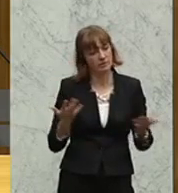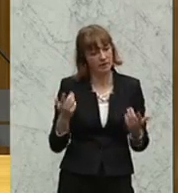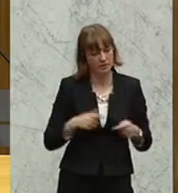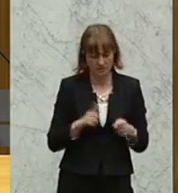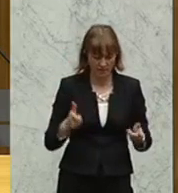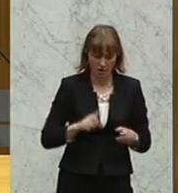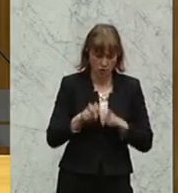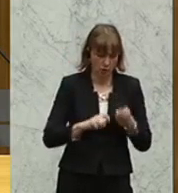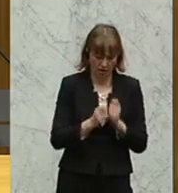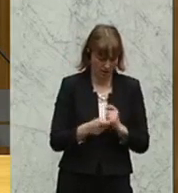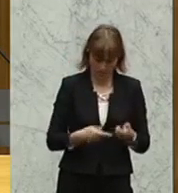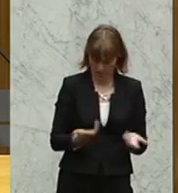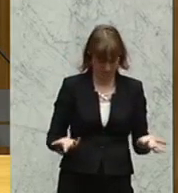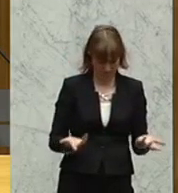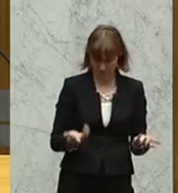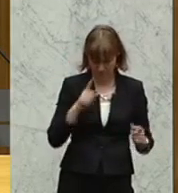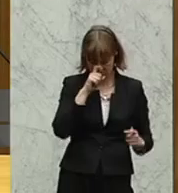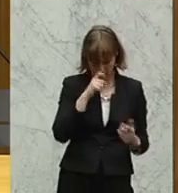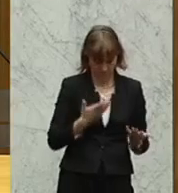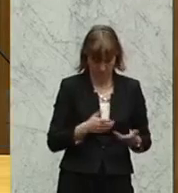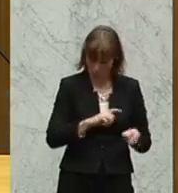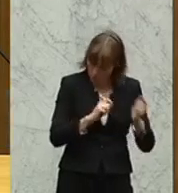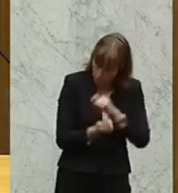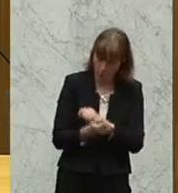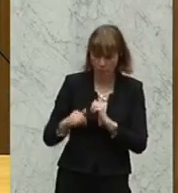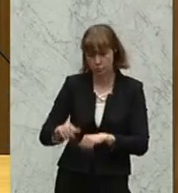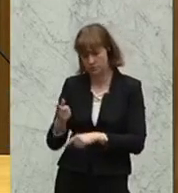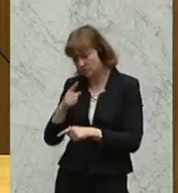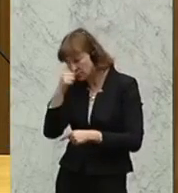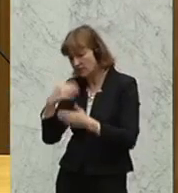selber unterschrieben hat. Kurzum, man kann ihm nicht glauben.